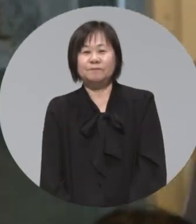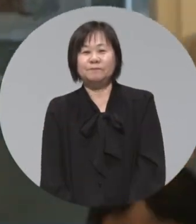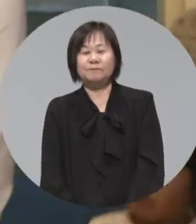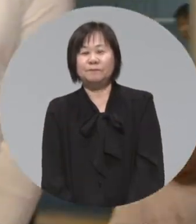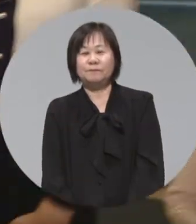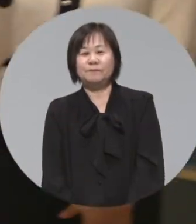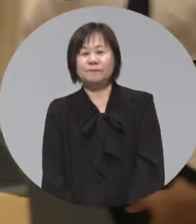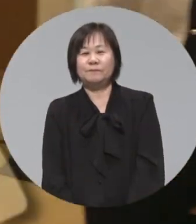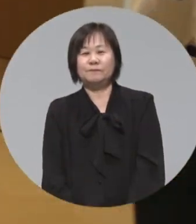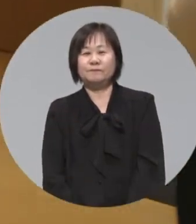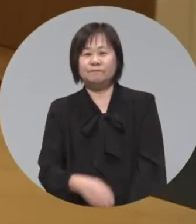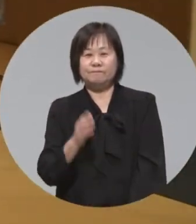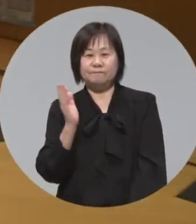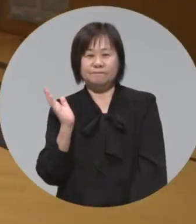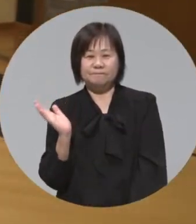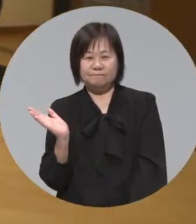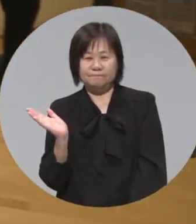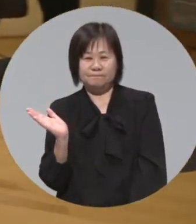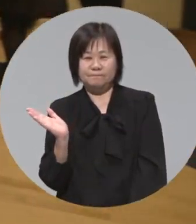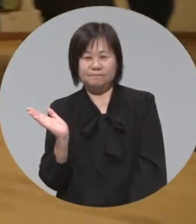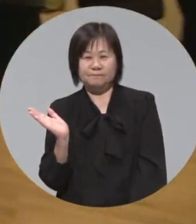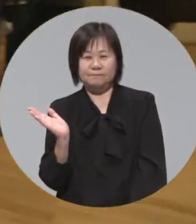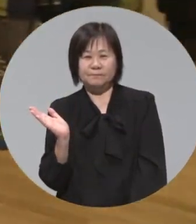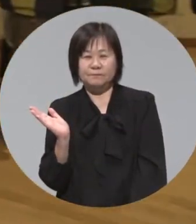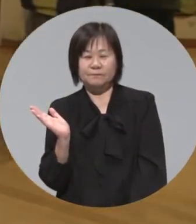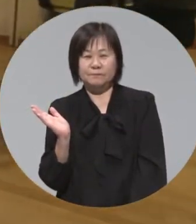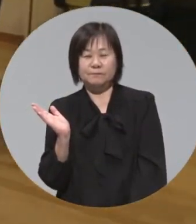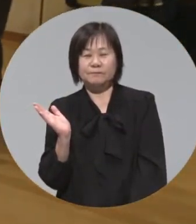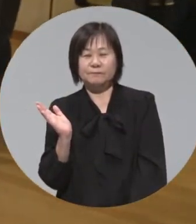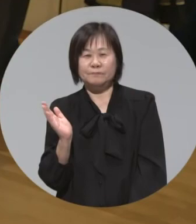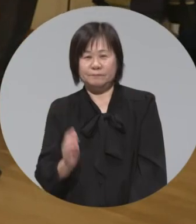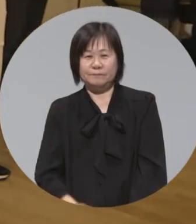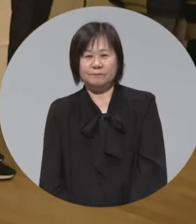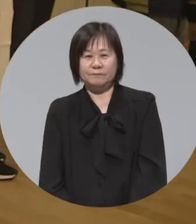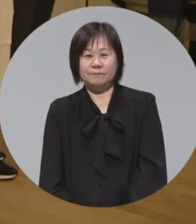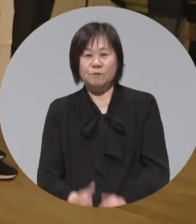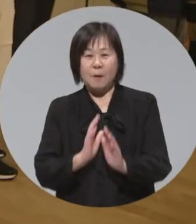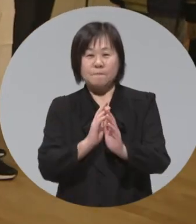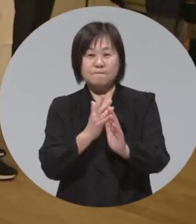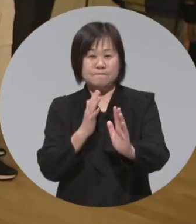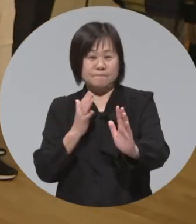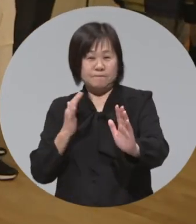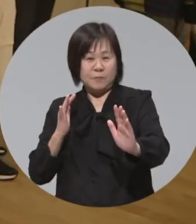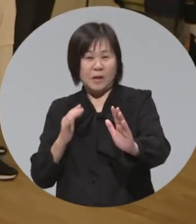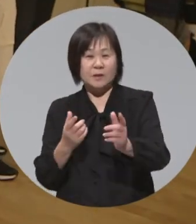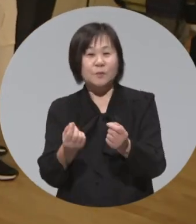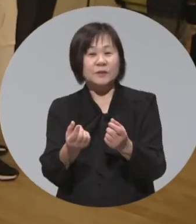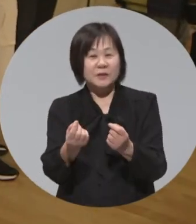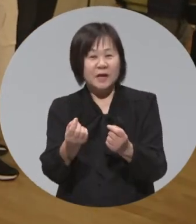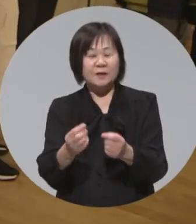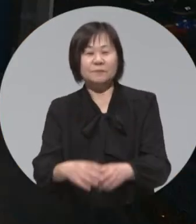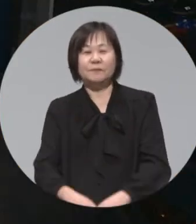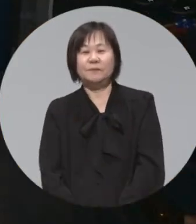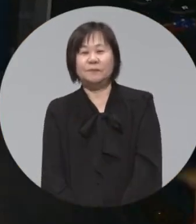はプラネタリウム。たくさんの人が並んでますね。